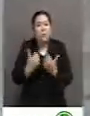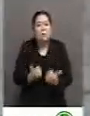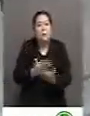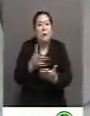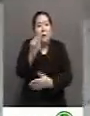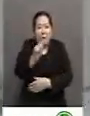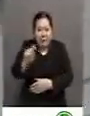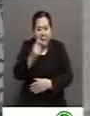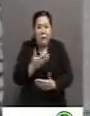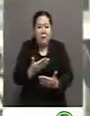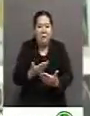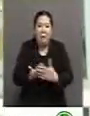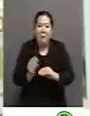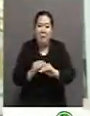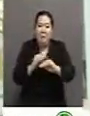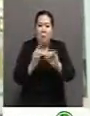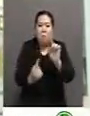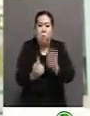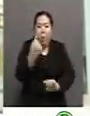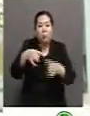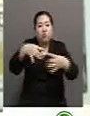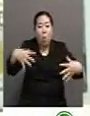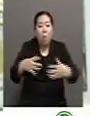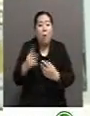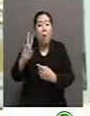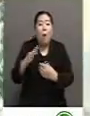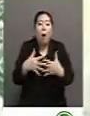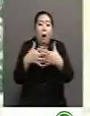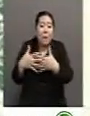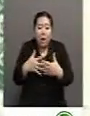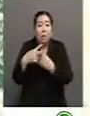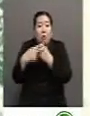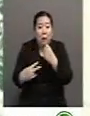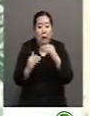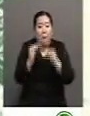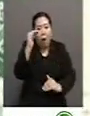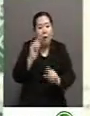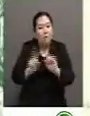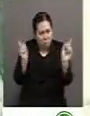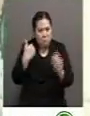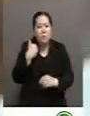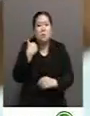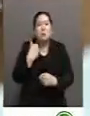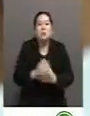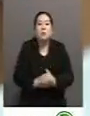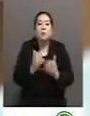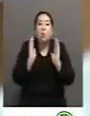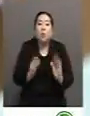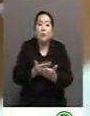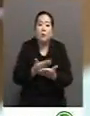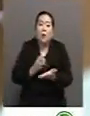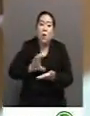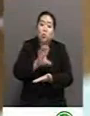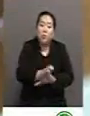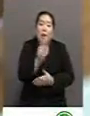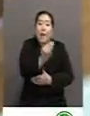ชียแข็งค่าอย่างรวดเร็วค่ะสวนทางกับเงินดอลลาร์สหรัฐที่อ่อนค่าลงนะคะนักลงทุนค่ะเข้ามาลงทุนในตลาดเอเชียเพื่อจะ